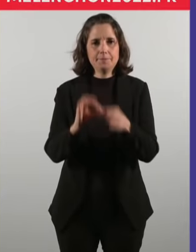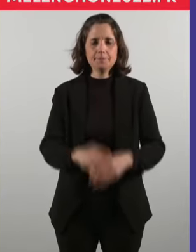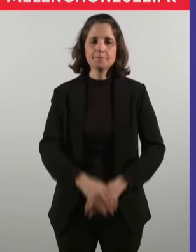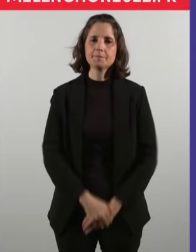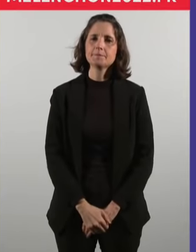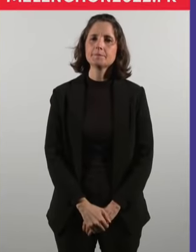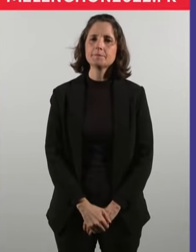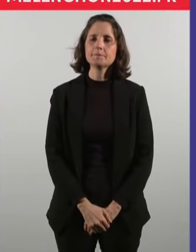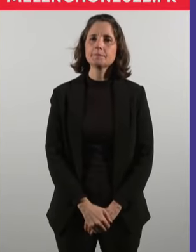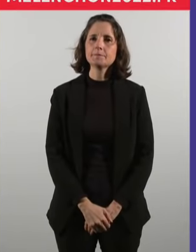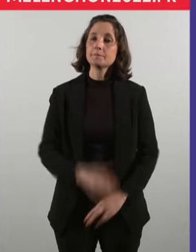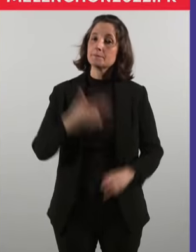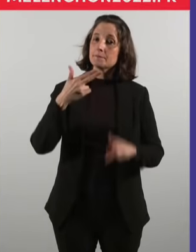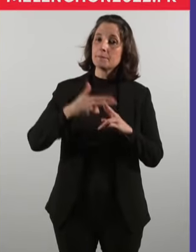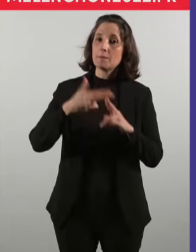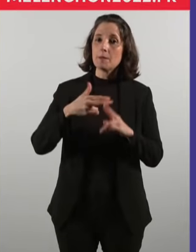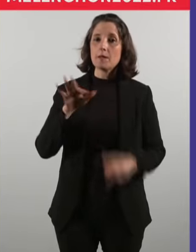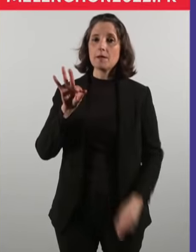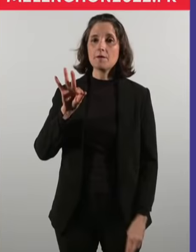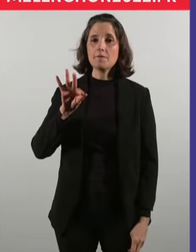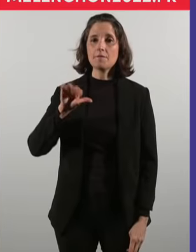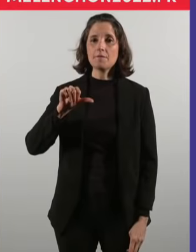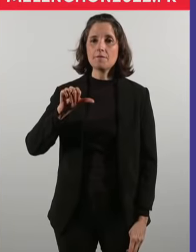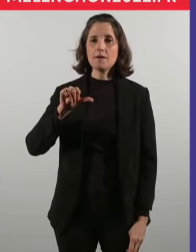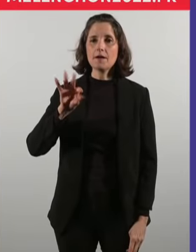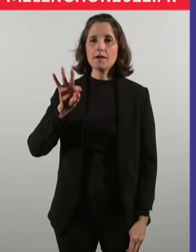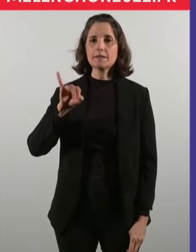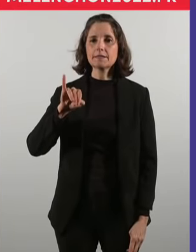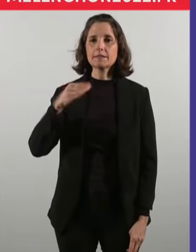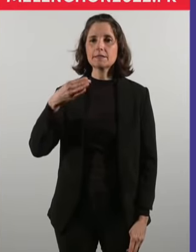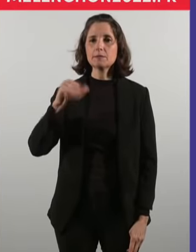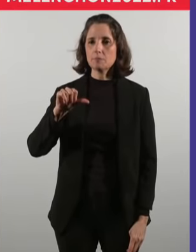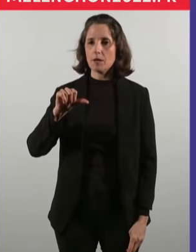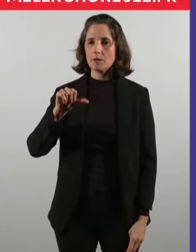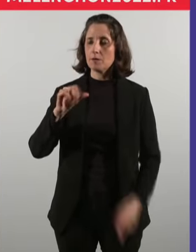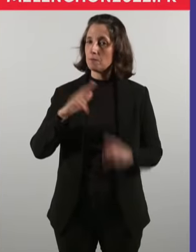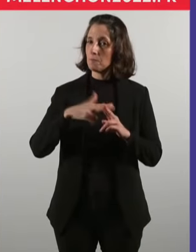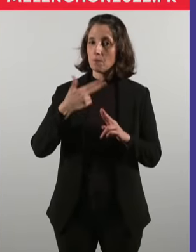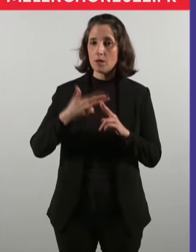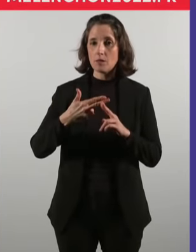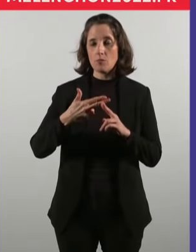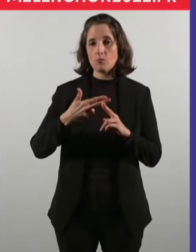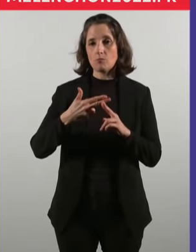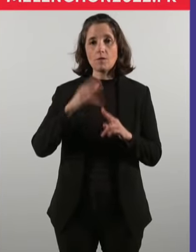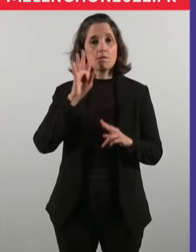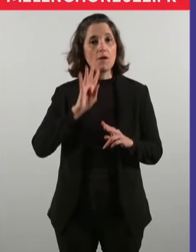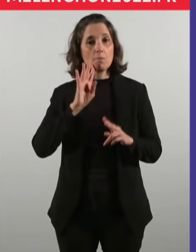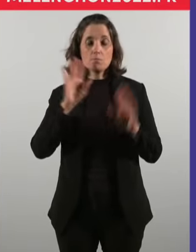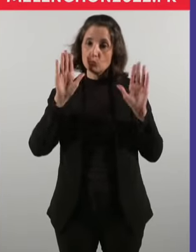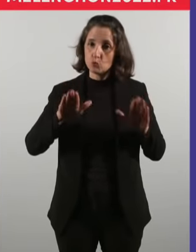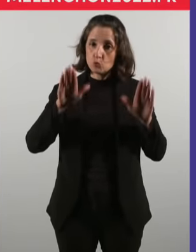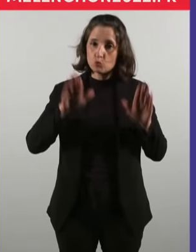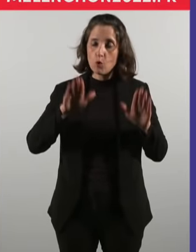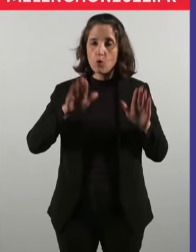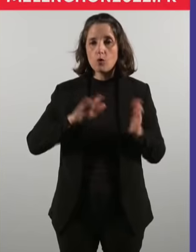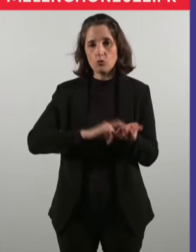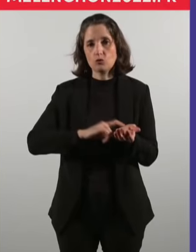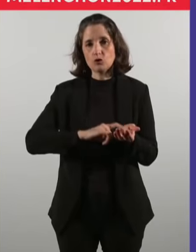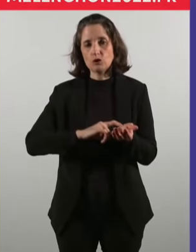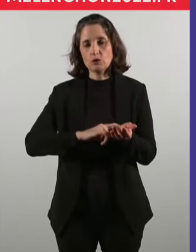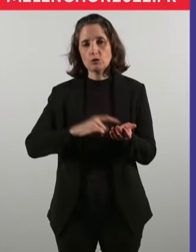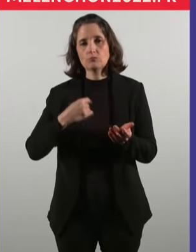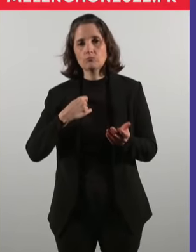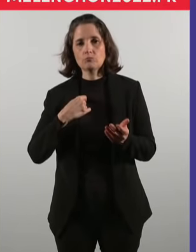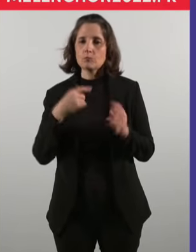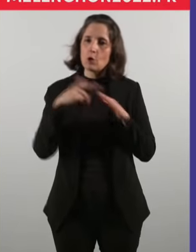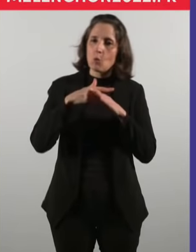Je m'appelle Fatima. Fatima est un prénom féminin, musulman. Je suis censée être une fille, alors je commence à me maquiller au lycée. J'ai les cheveux longs, je